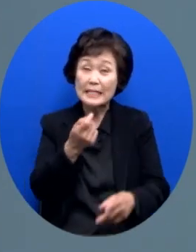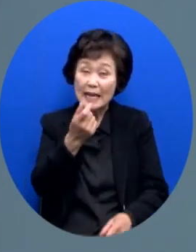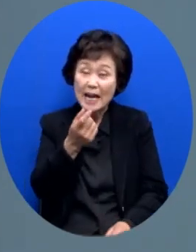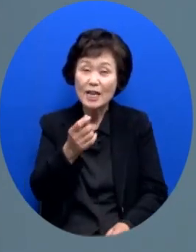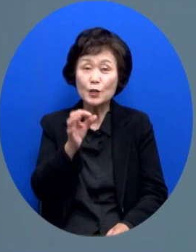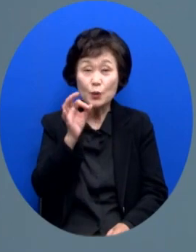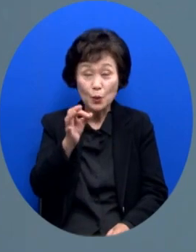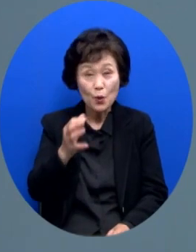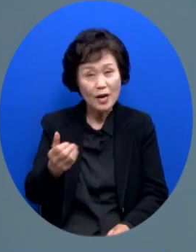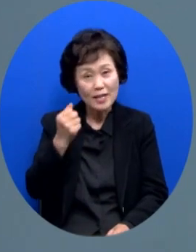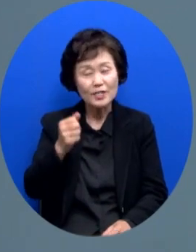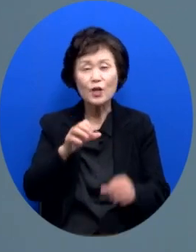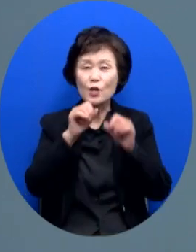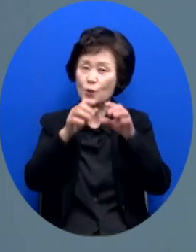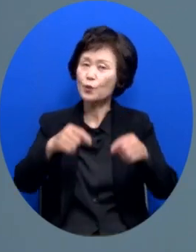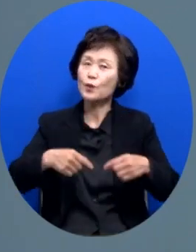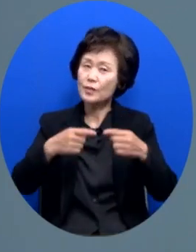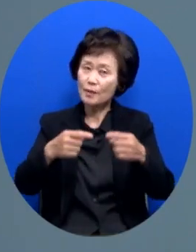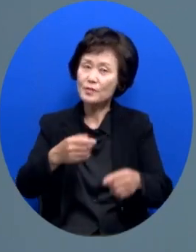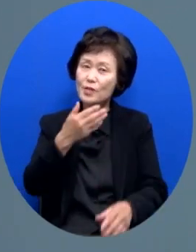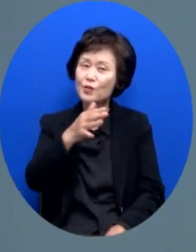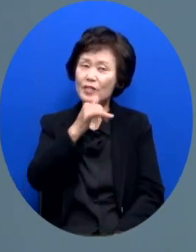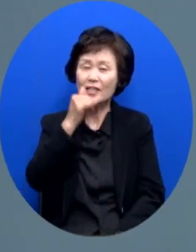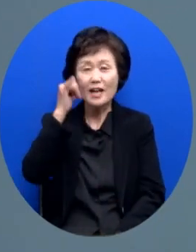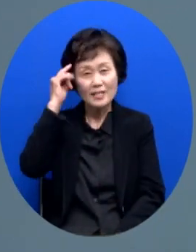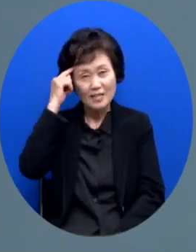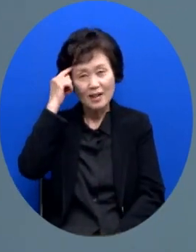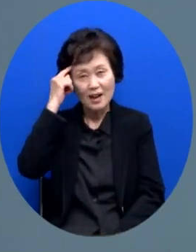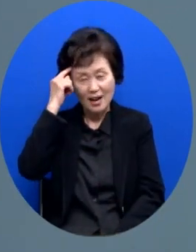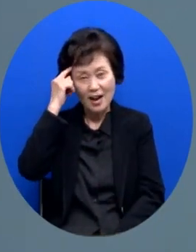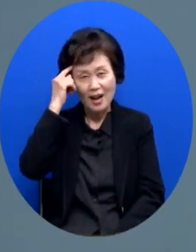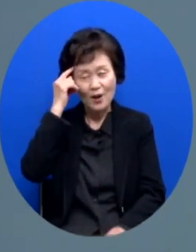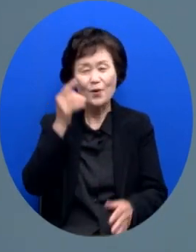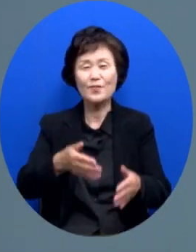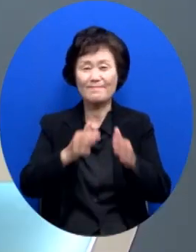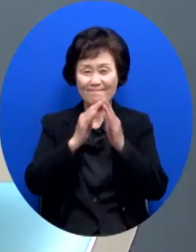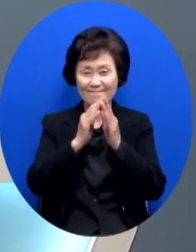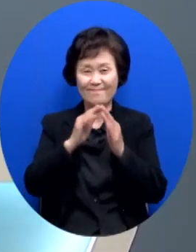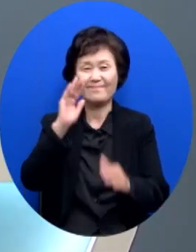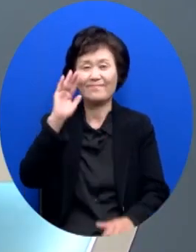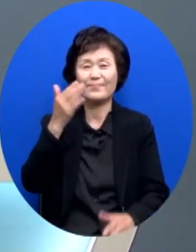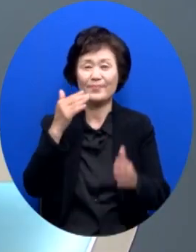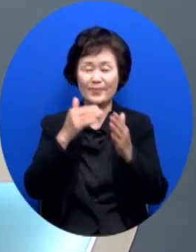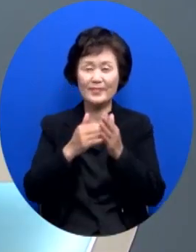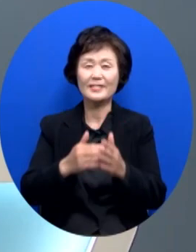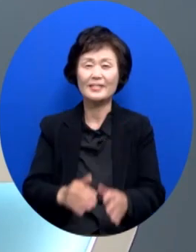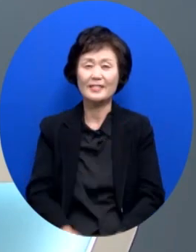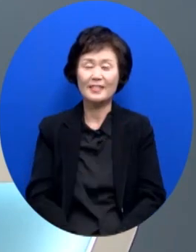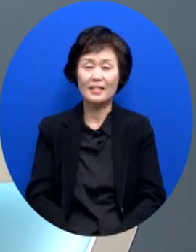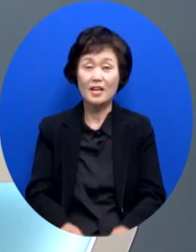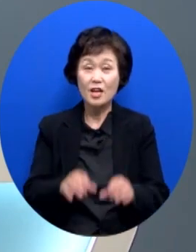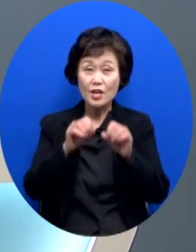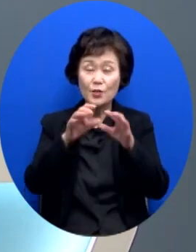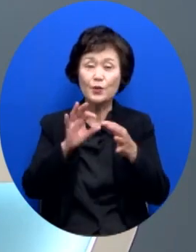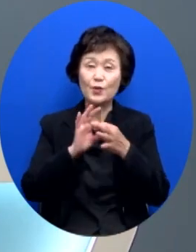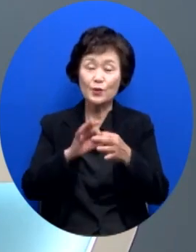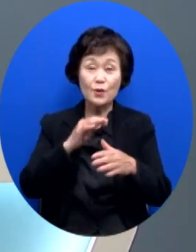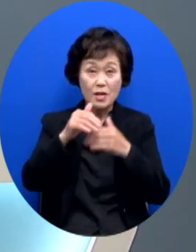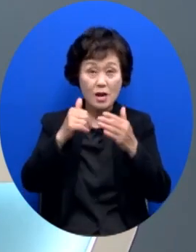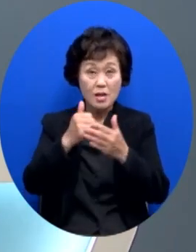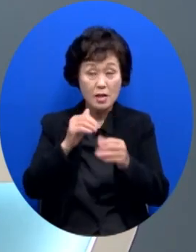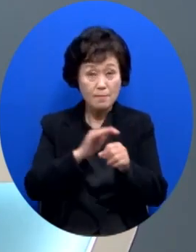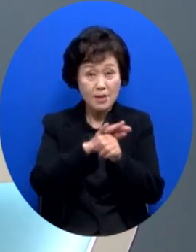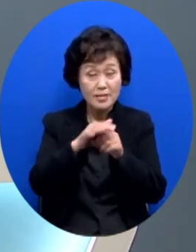금액으로 선교에 참여할 수 있겠다. 그런 면에서 그런 취지로 창립을 하게 됐습니다. 네, 그렇군요. 선교를 통해 하나님 사랑을